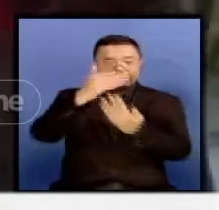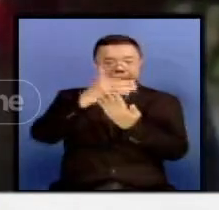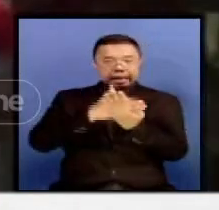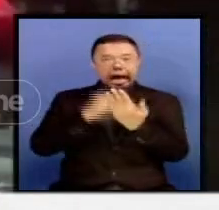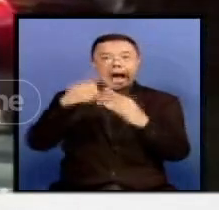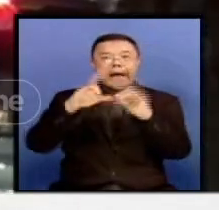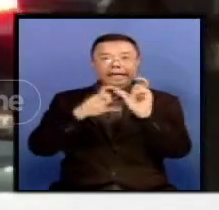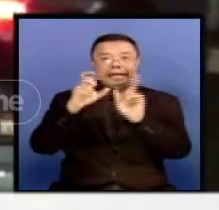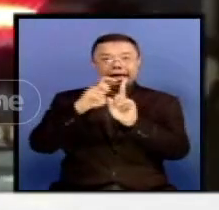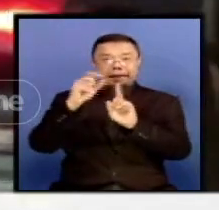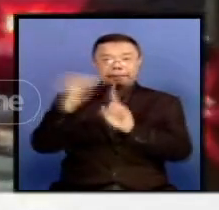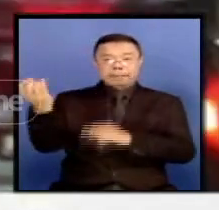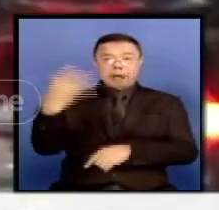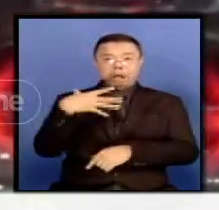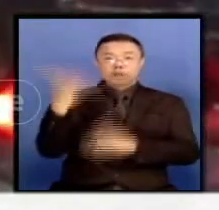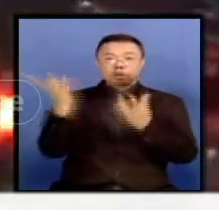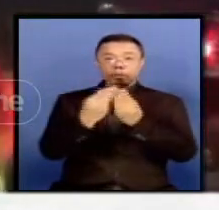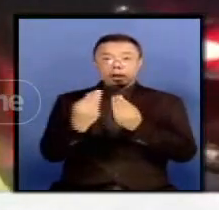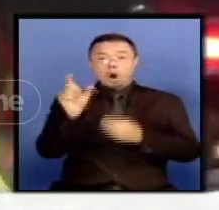dari ASDP, jumlah pemudik